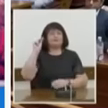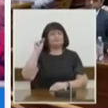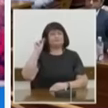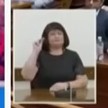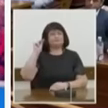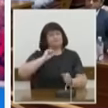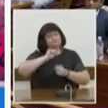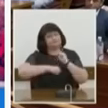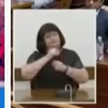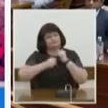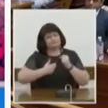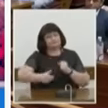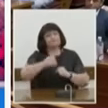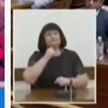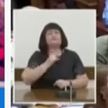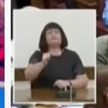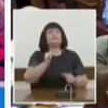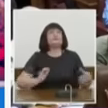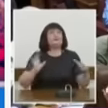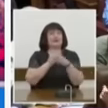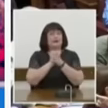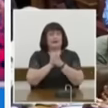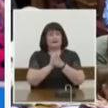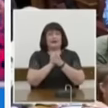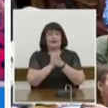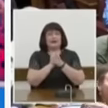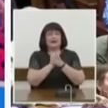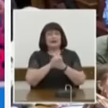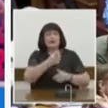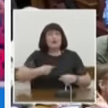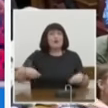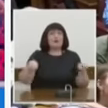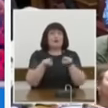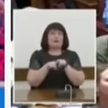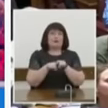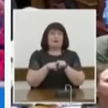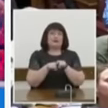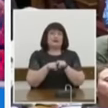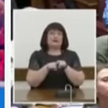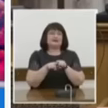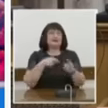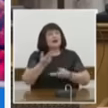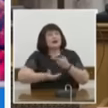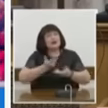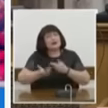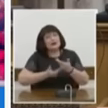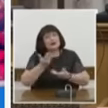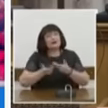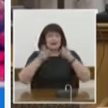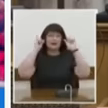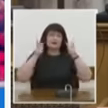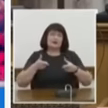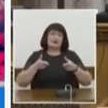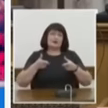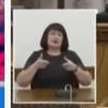εκλογής ήρθε μέσα σε σε μία εκλογική συντριβή μετά από δύο τες όπως αντιλαμβάνεστε έτσι και εξελέγει